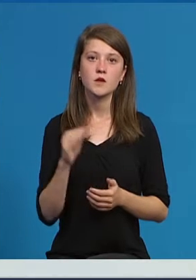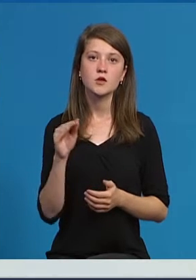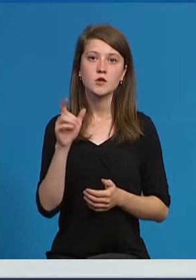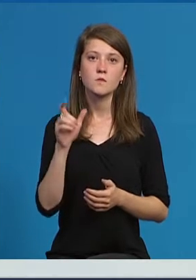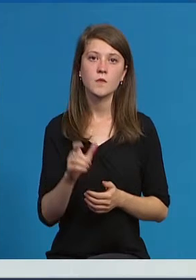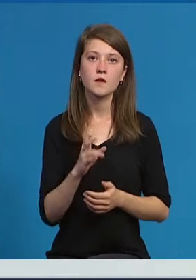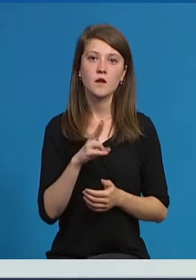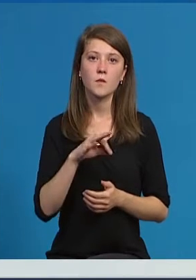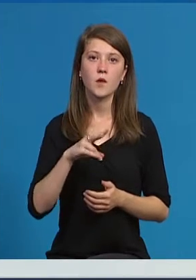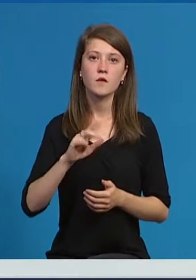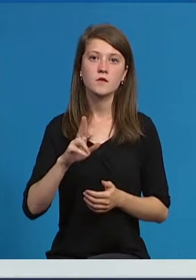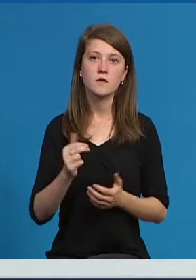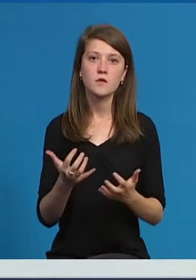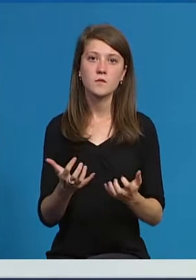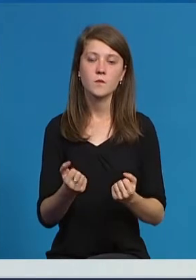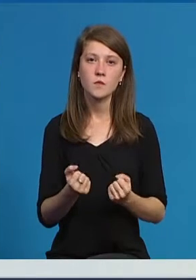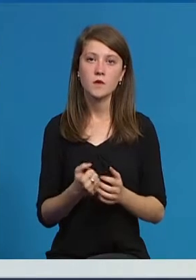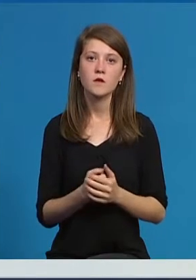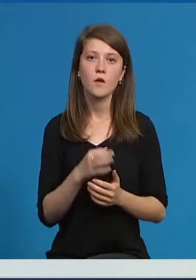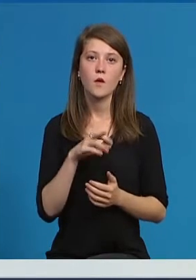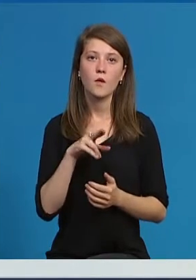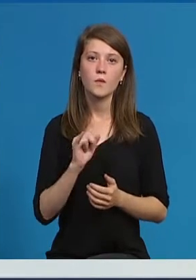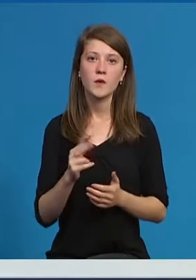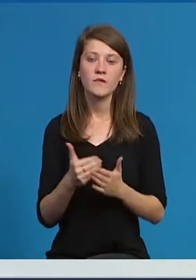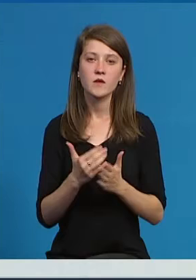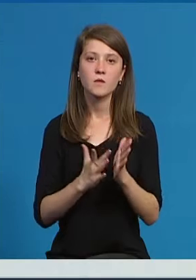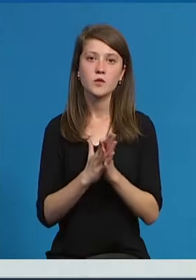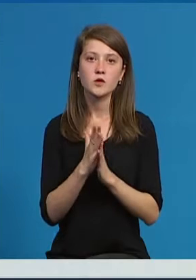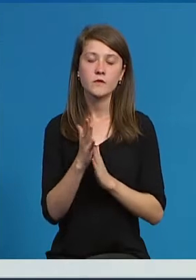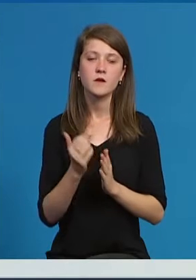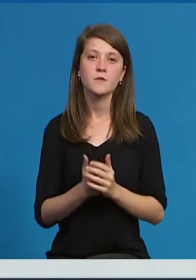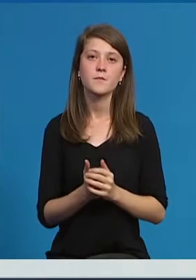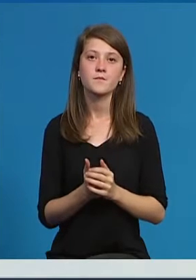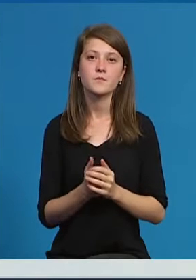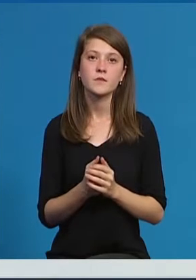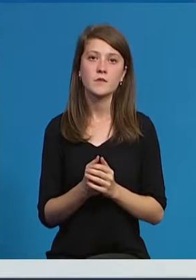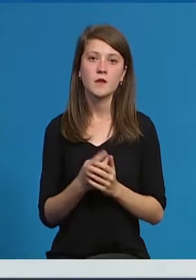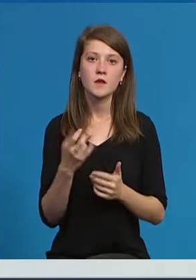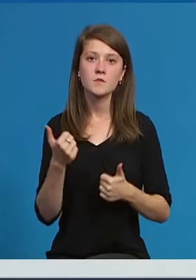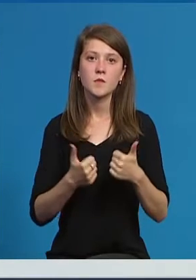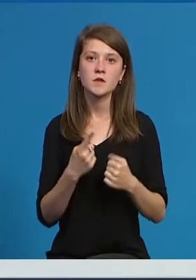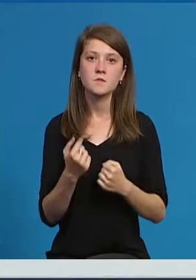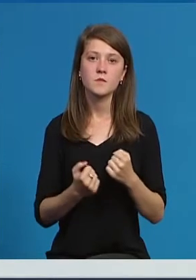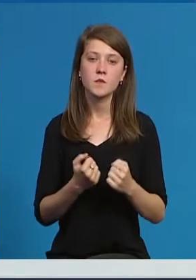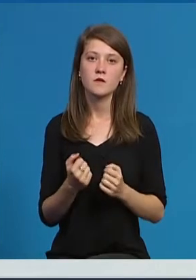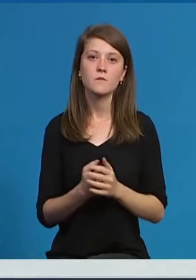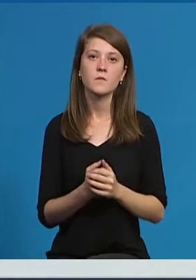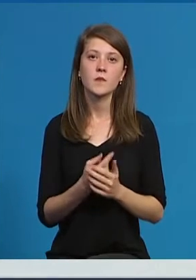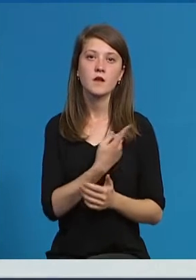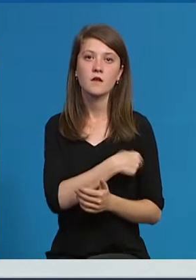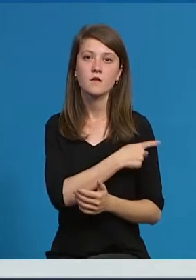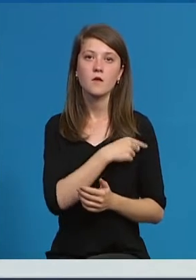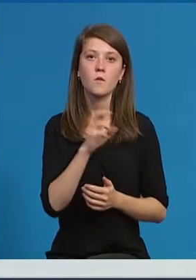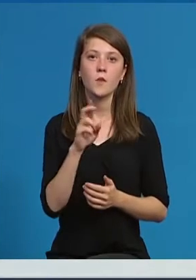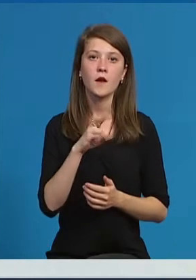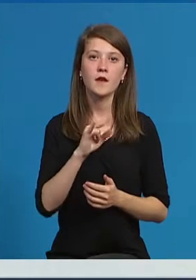Житомирянка Наталія Полонська отримала опік від борщівника під час змагань із бігу. За словами завідувача опікового відділення обласної лікарні